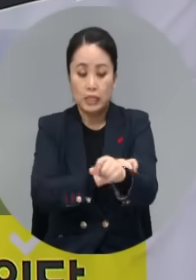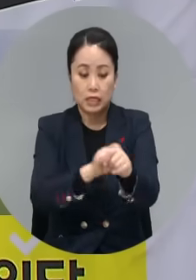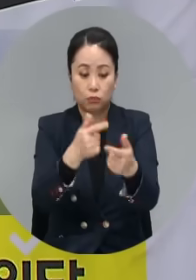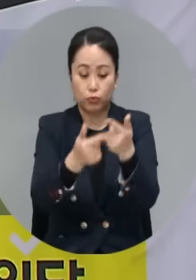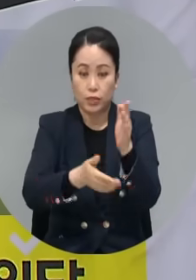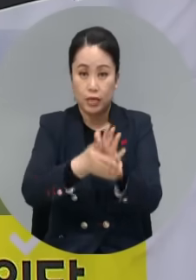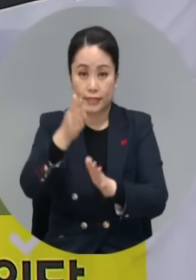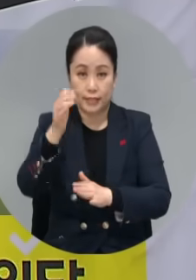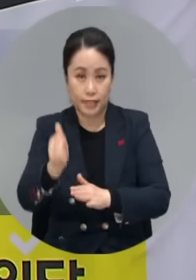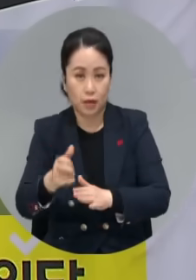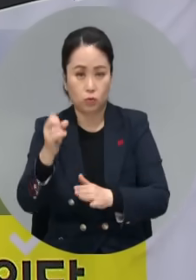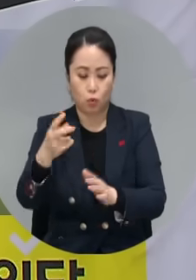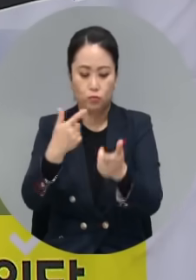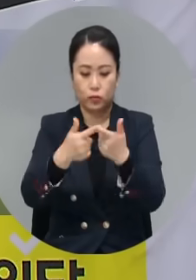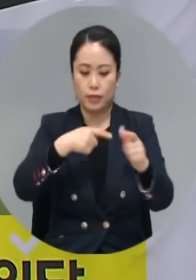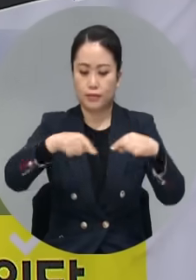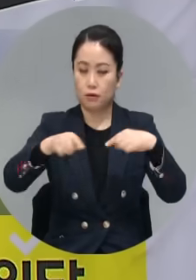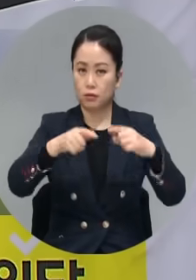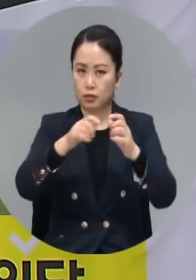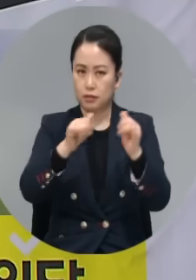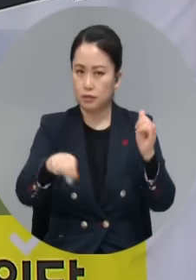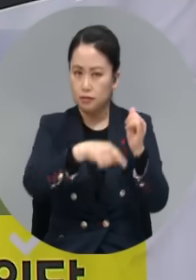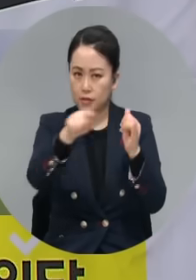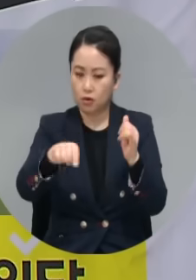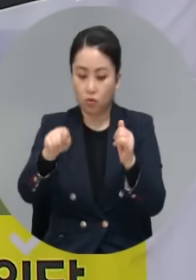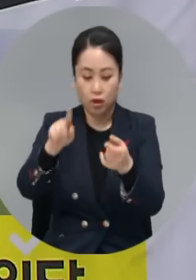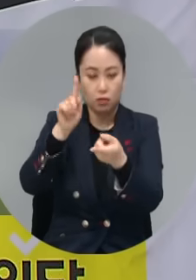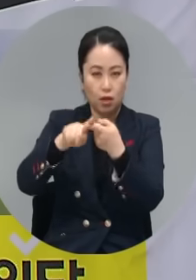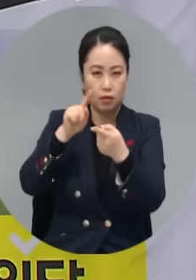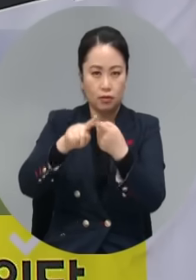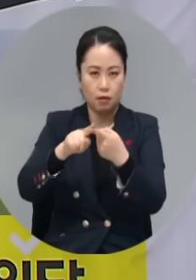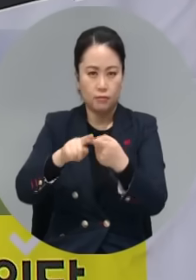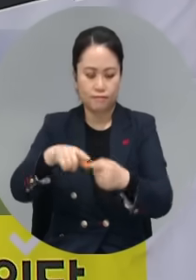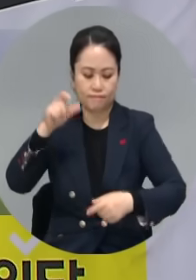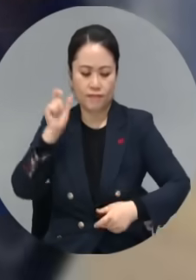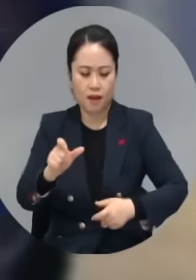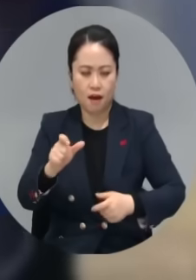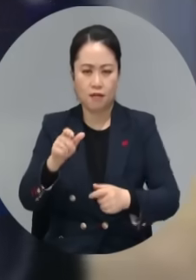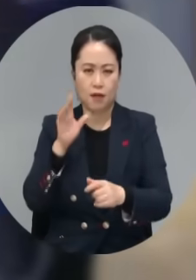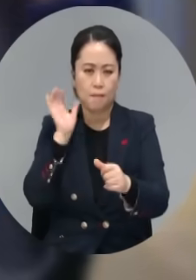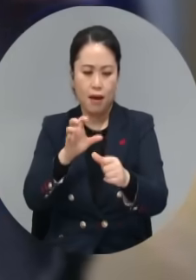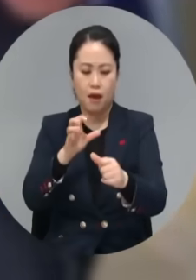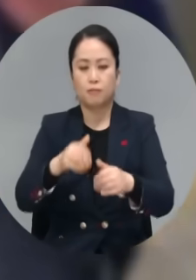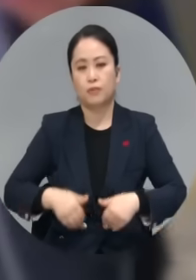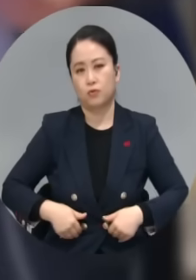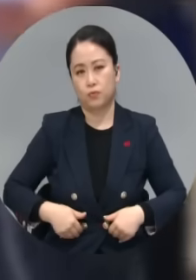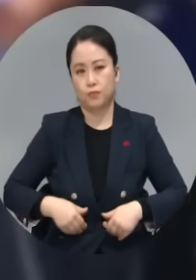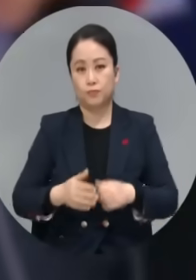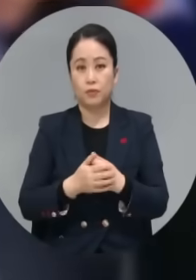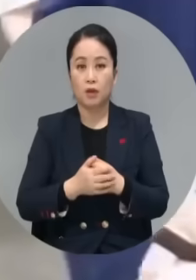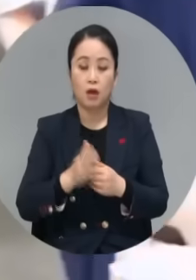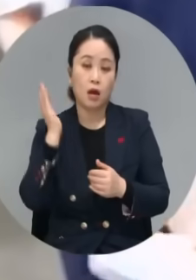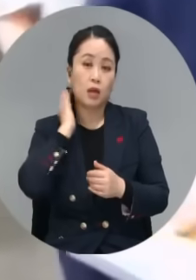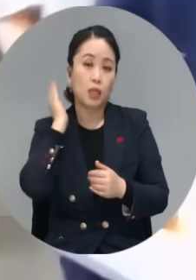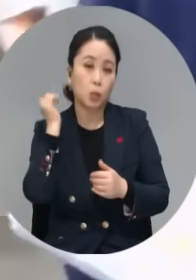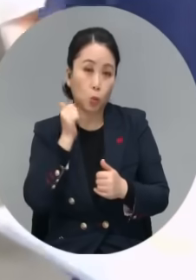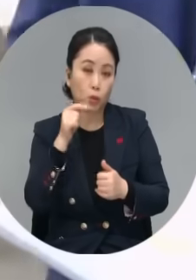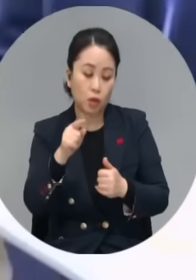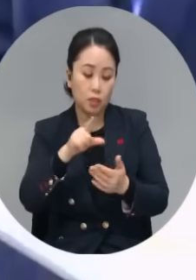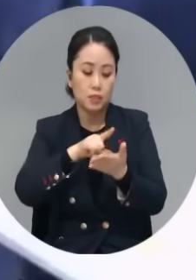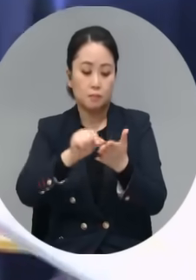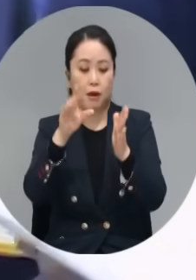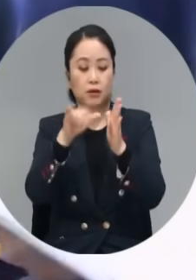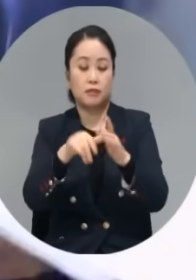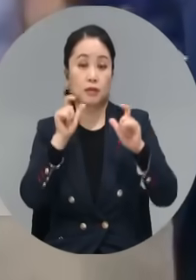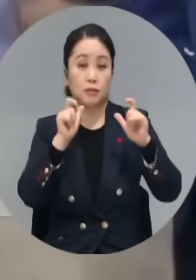비롯해서 부산의 정치인들이 이러한 부분에 대해서 강하게 질타하고 대통령의 지방시대 선포를